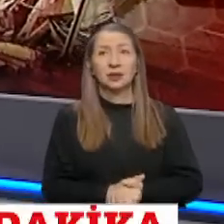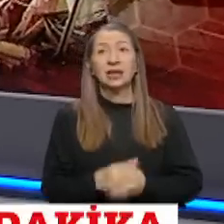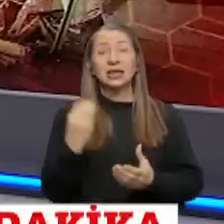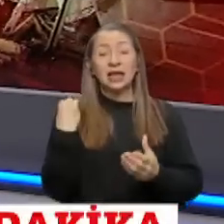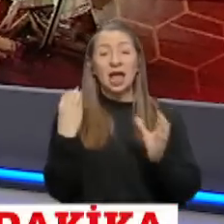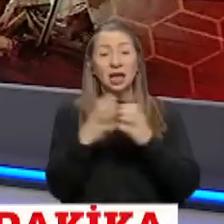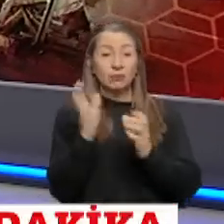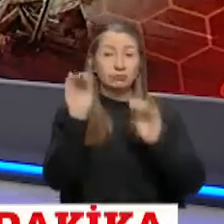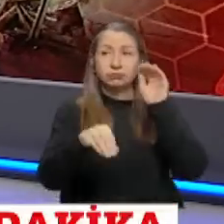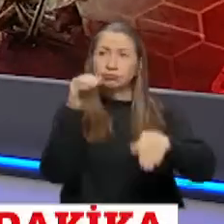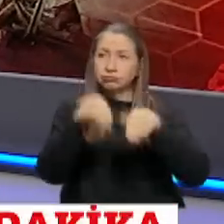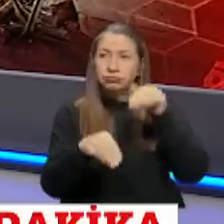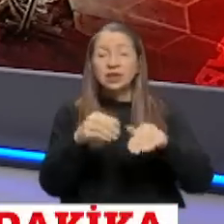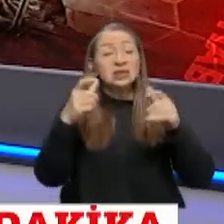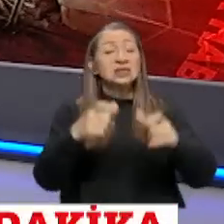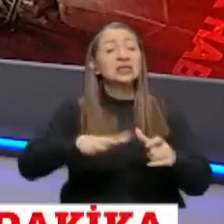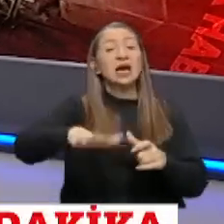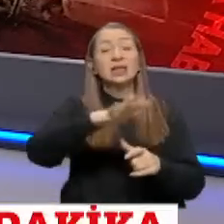Yeni ekipler gönderildi. Sahada